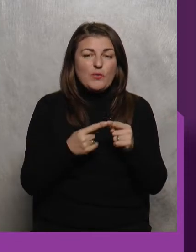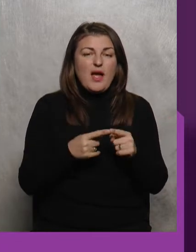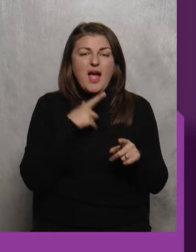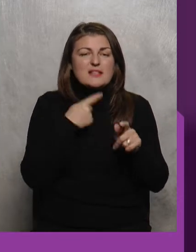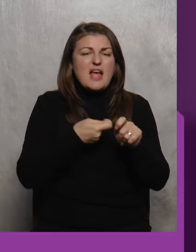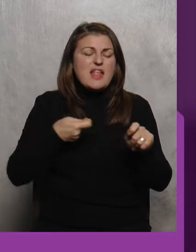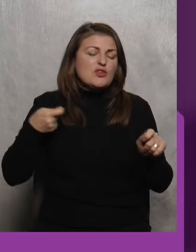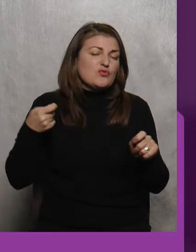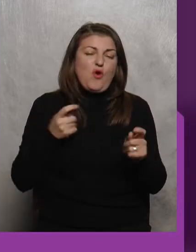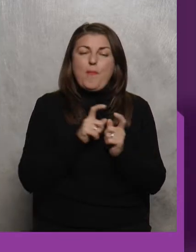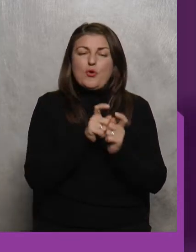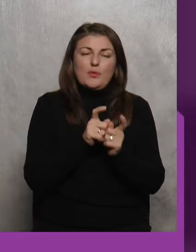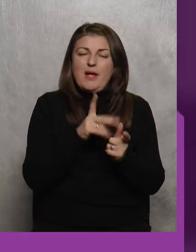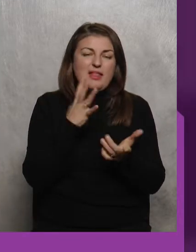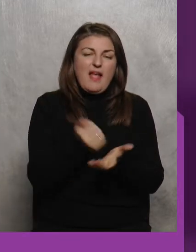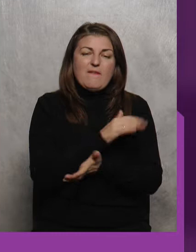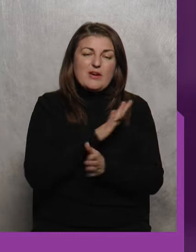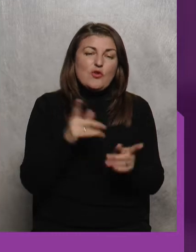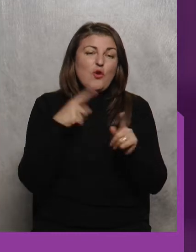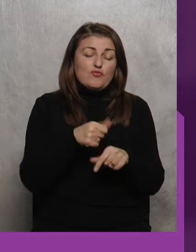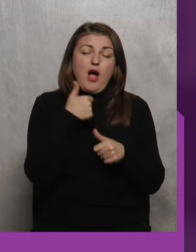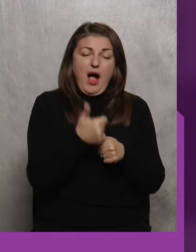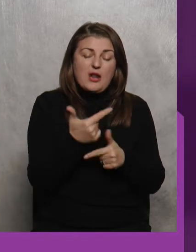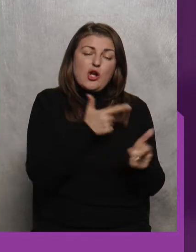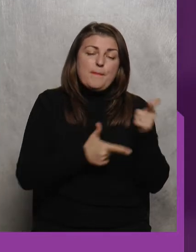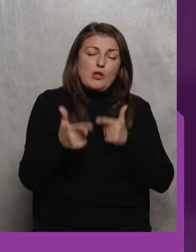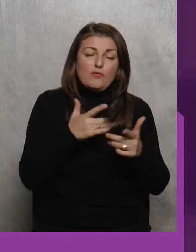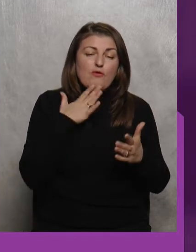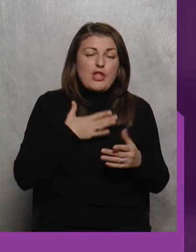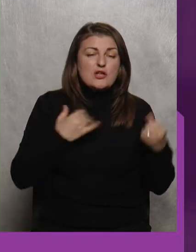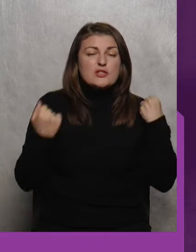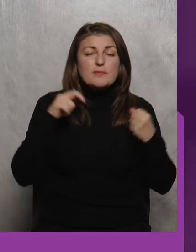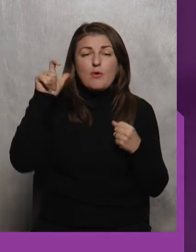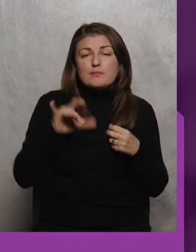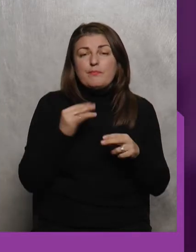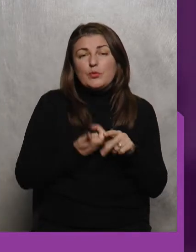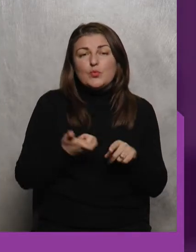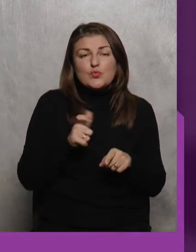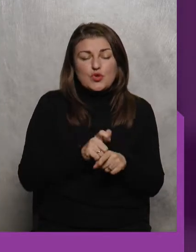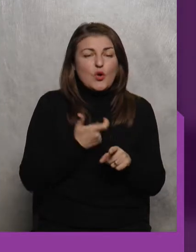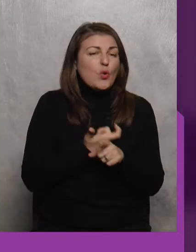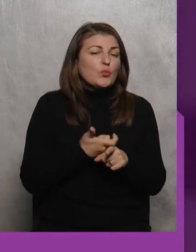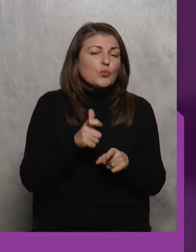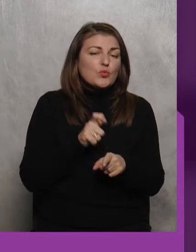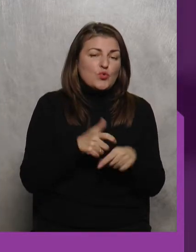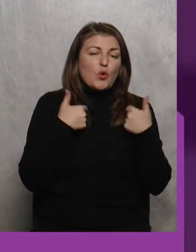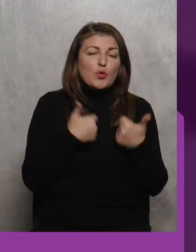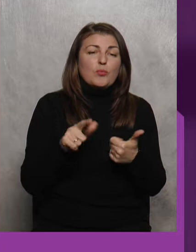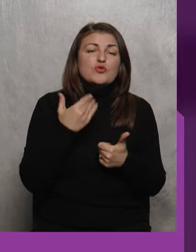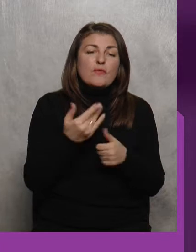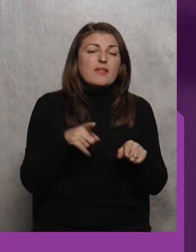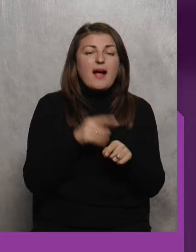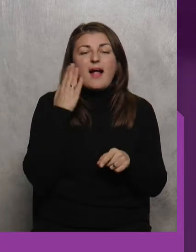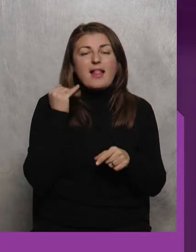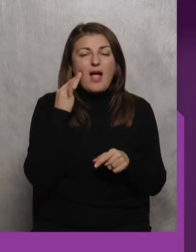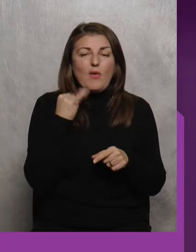затяжної боротьби не вийшло, тому що гарно підготовлений наш спортсмен і дуже добре, що він так